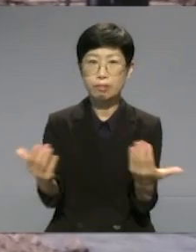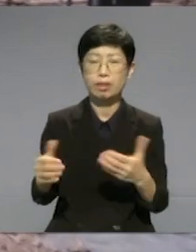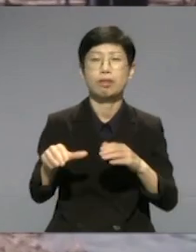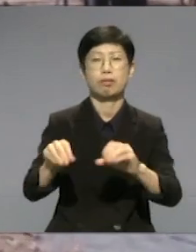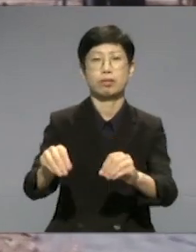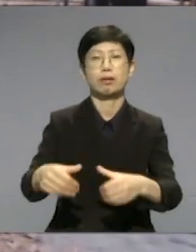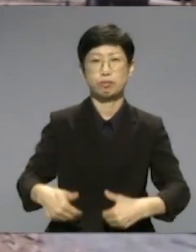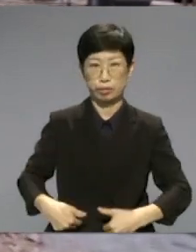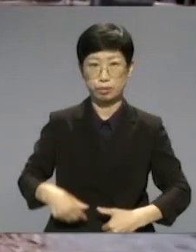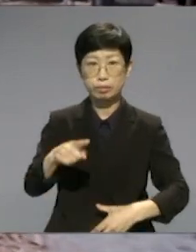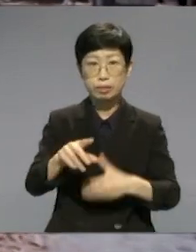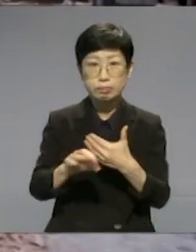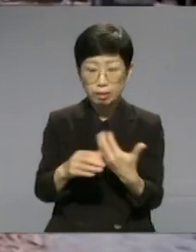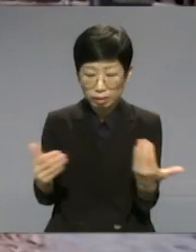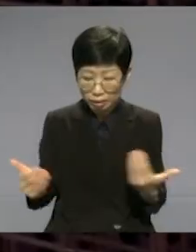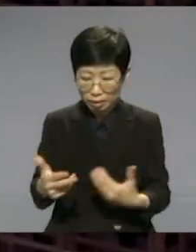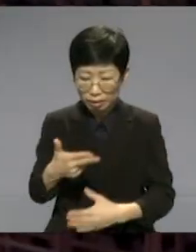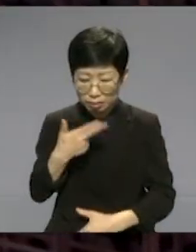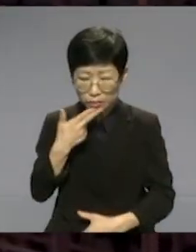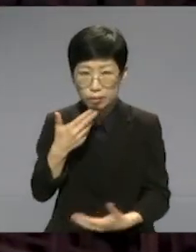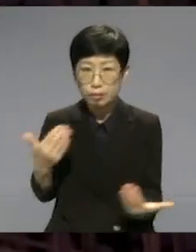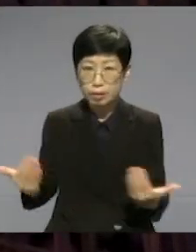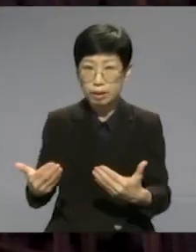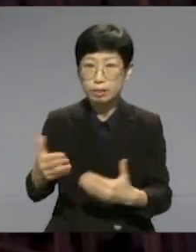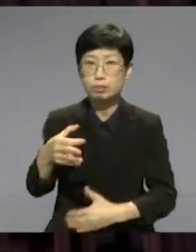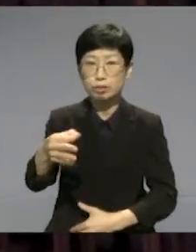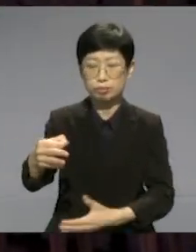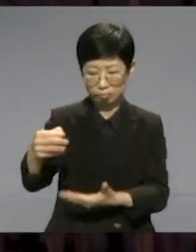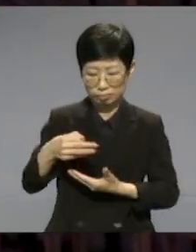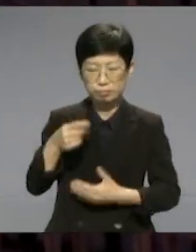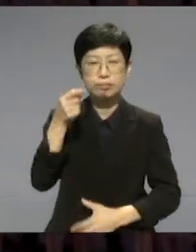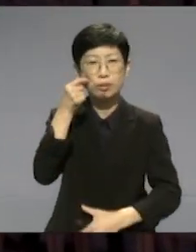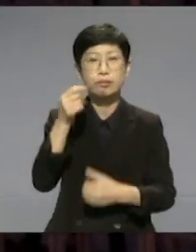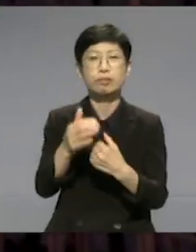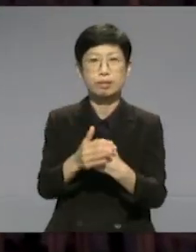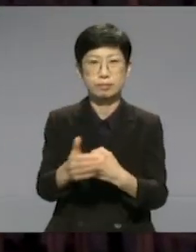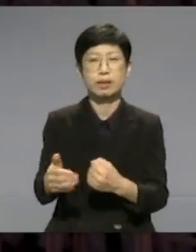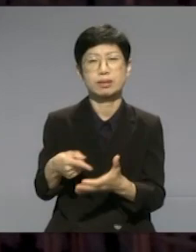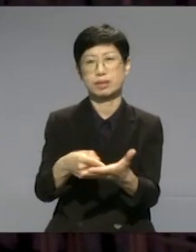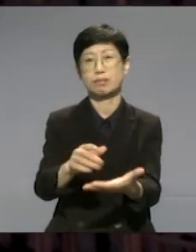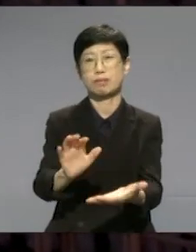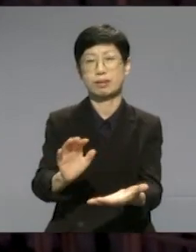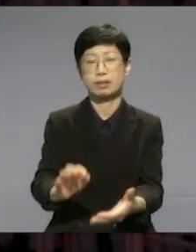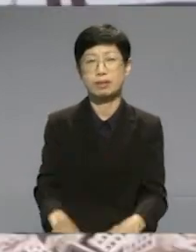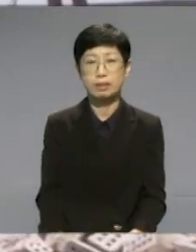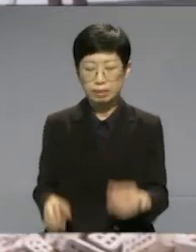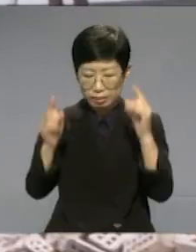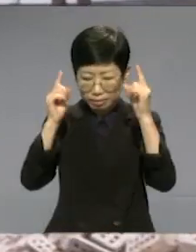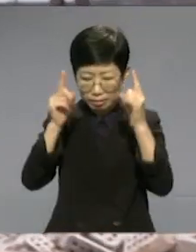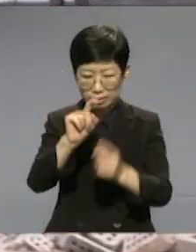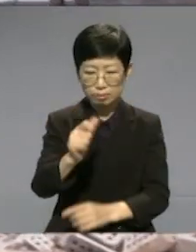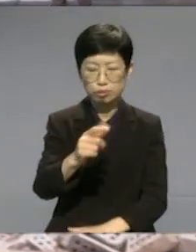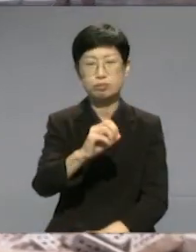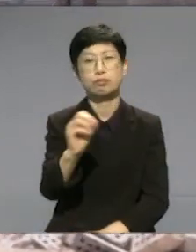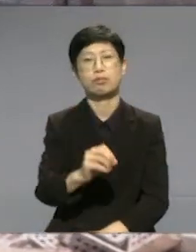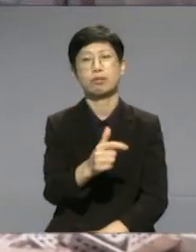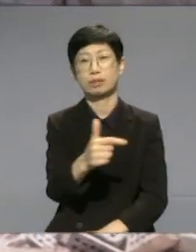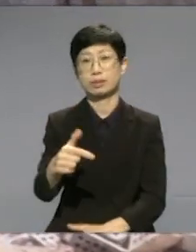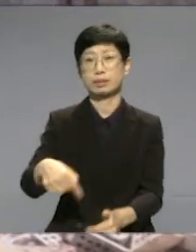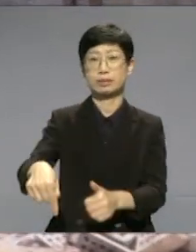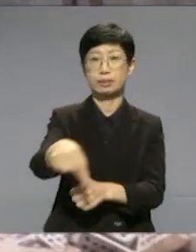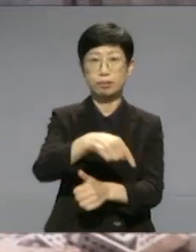곧 그날 일거리와 일당도 사라진다는 것을 의미하기 때문입니다. 실업률이 16%에 달하는